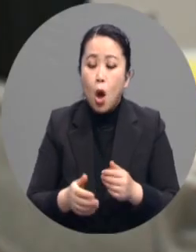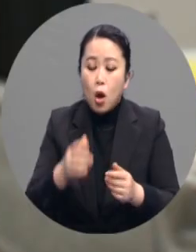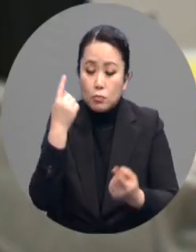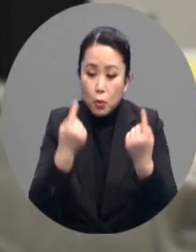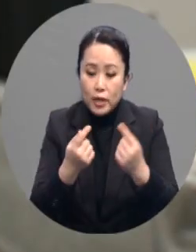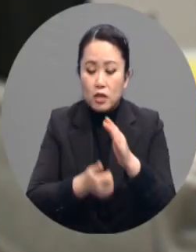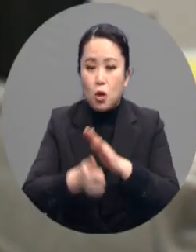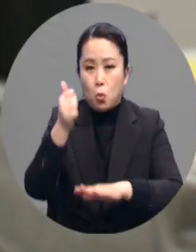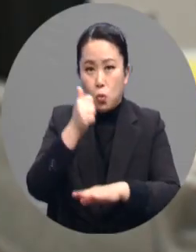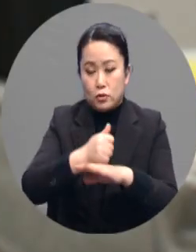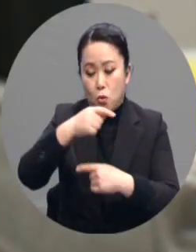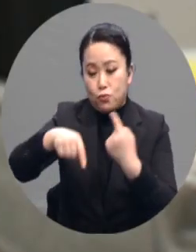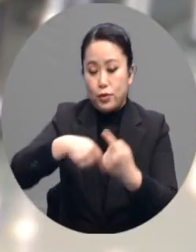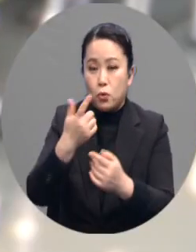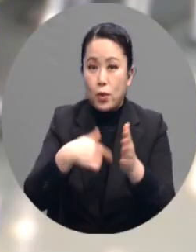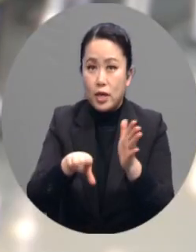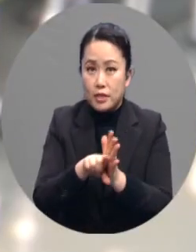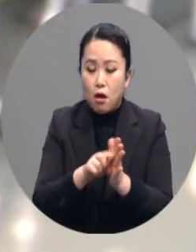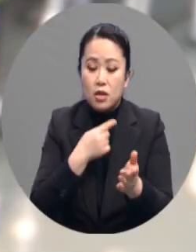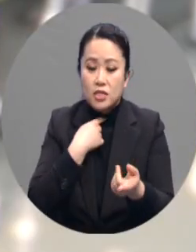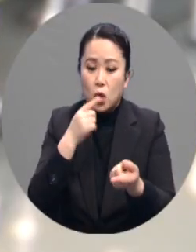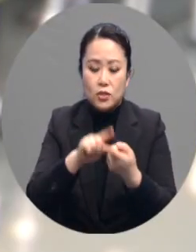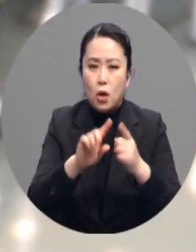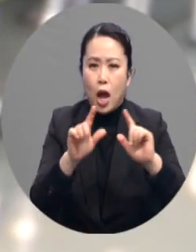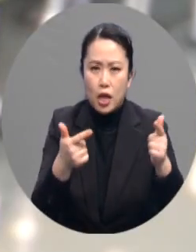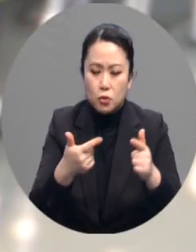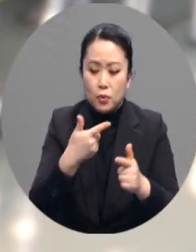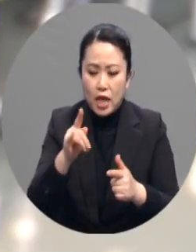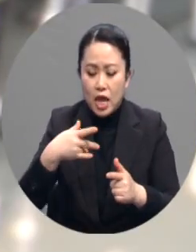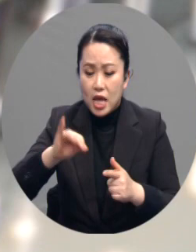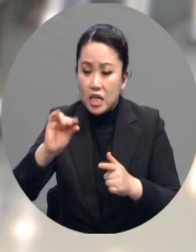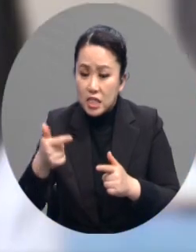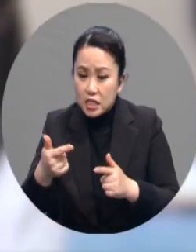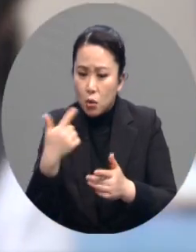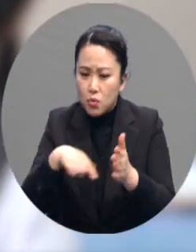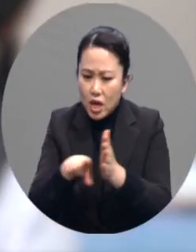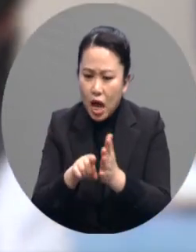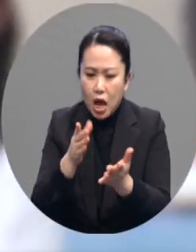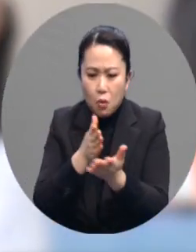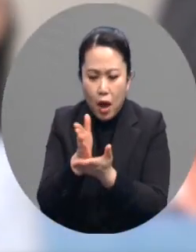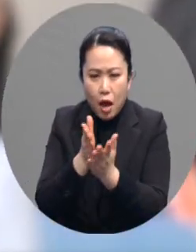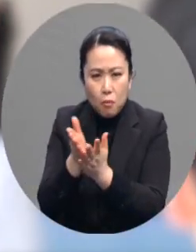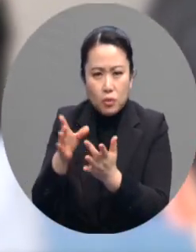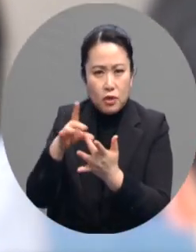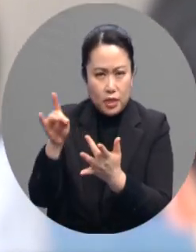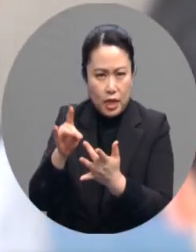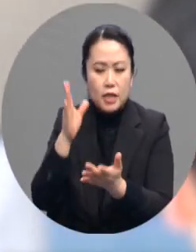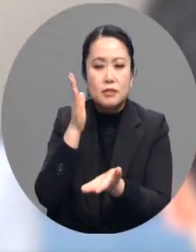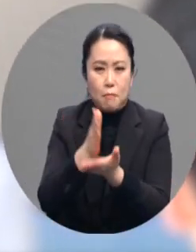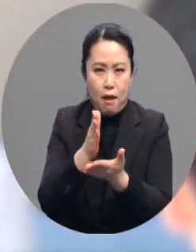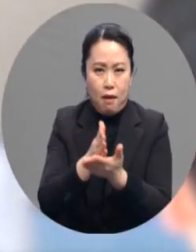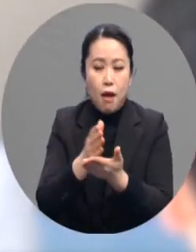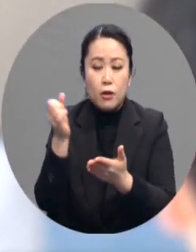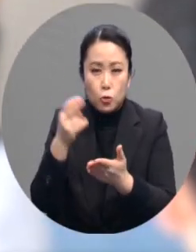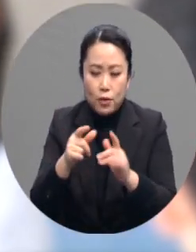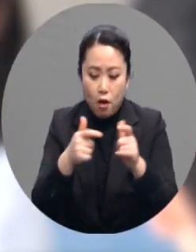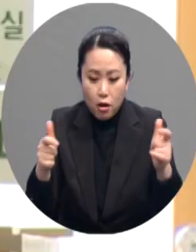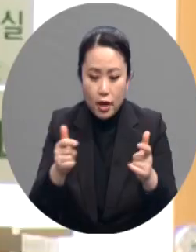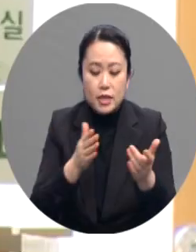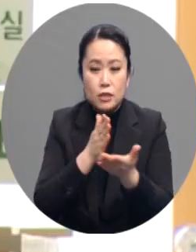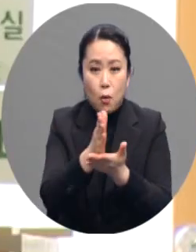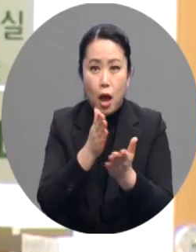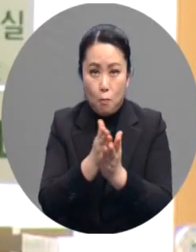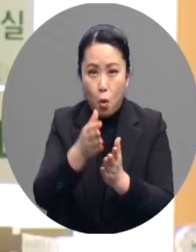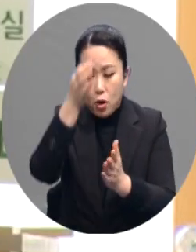성공적으로 운영되기 위해서는 적성이 아닌 내신을 위한 과목을 선택하지 않도록 보완하고 다양한 과목 개선을 위한